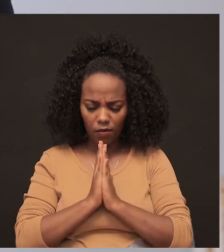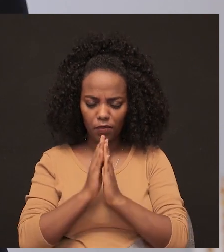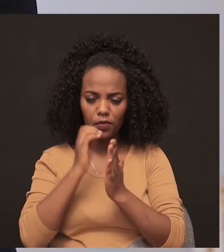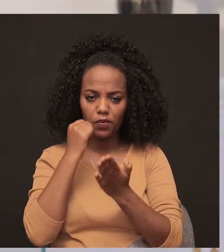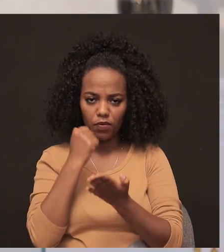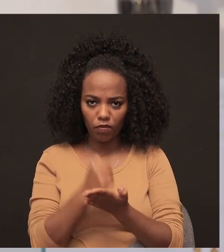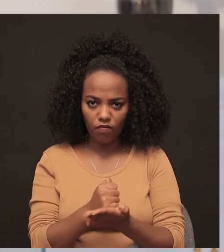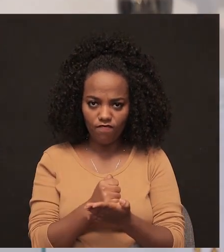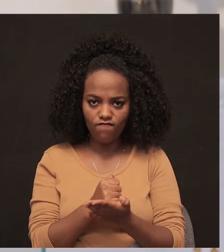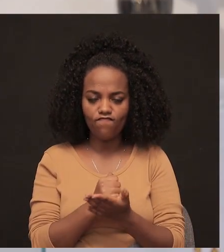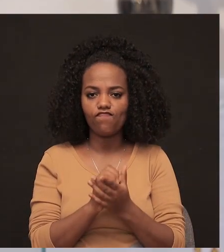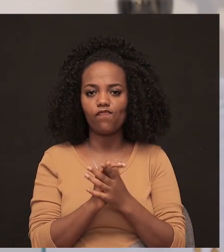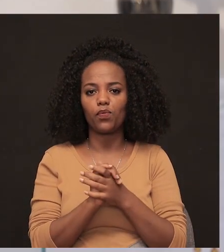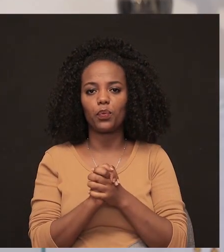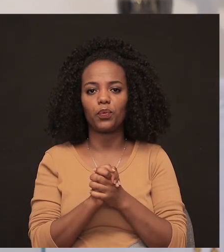አሜን።